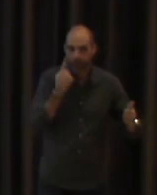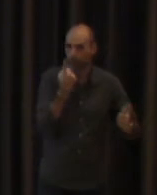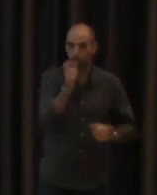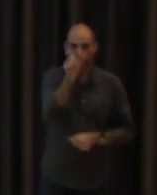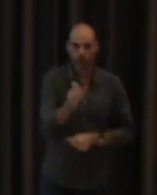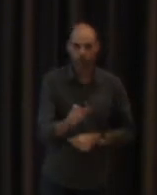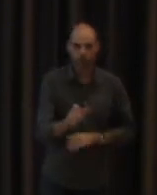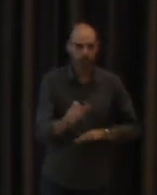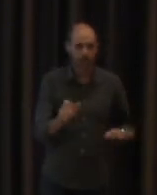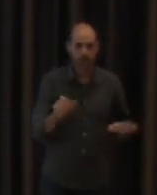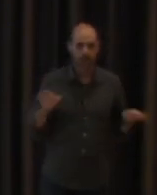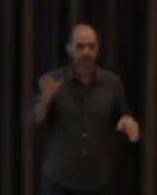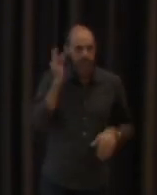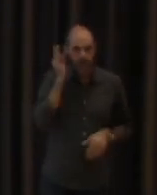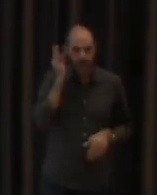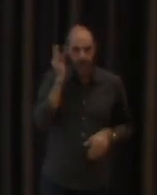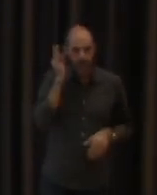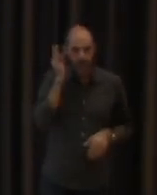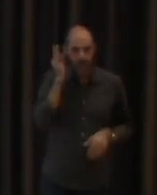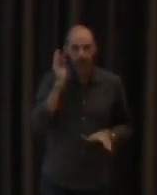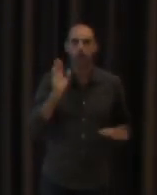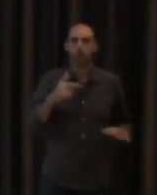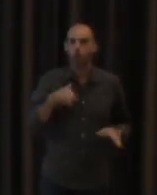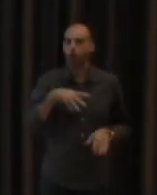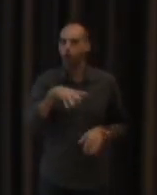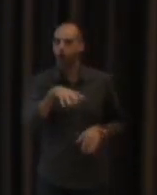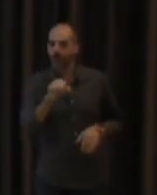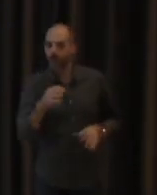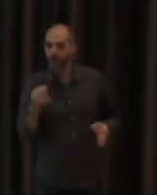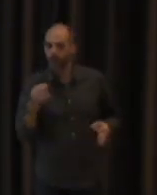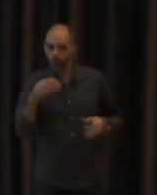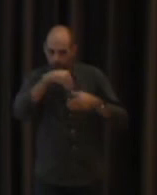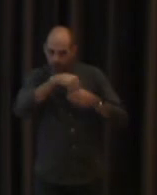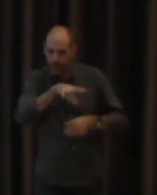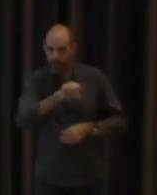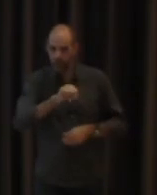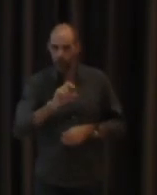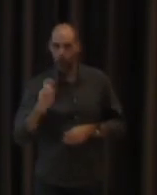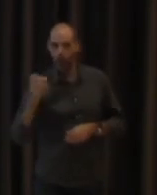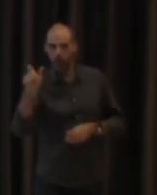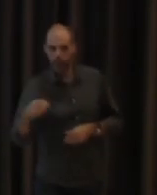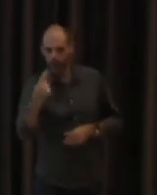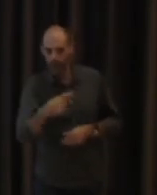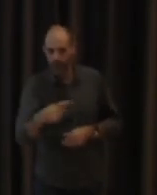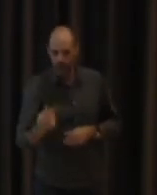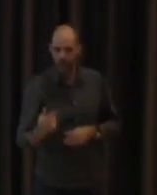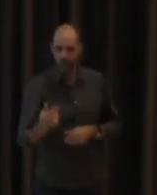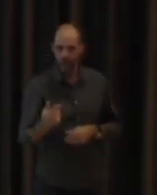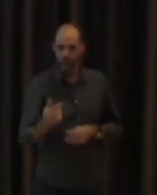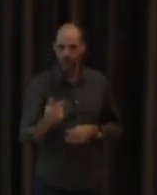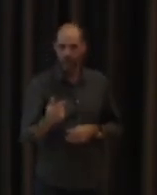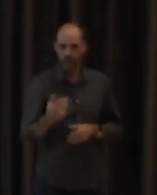un participant, però tots entenem que hi ha un segon element, un segon individu, un segon participant que hi